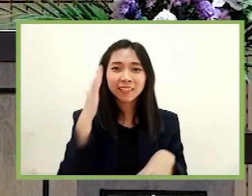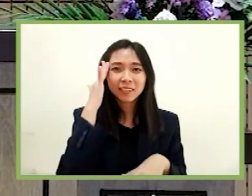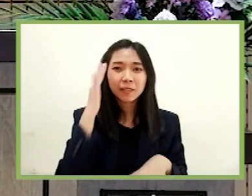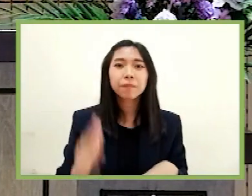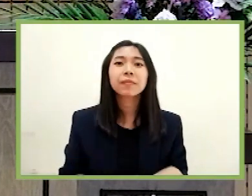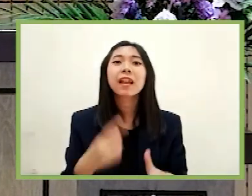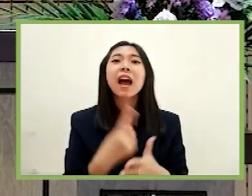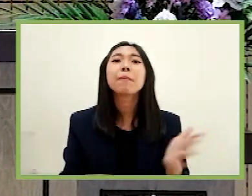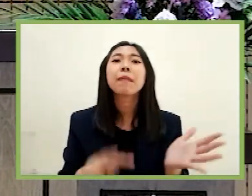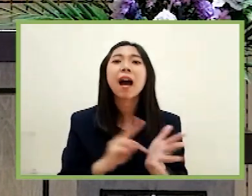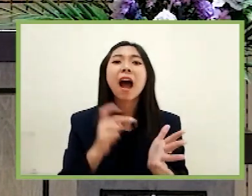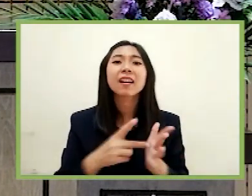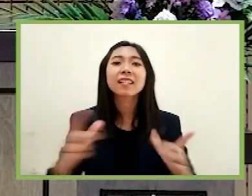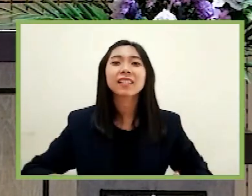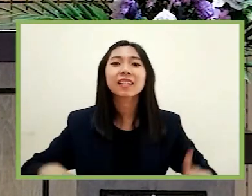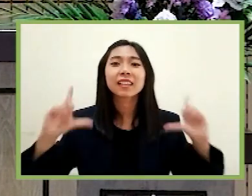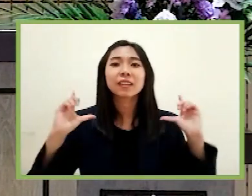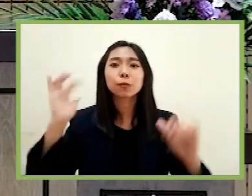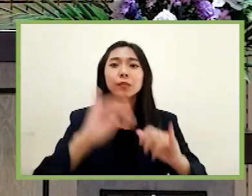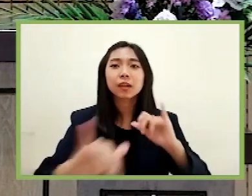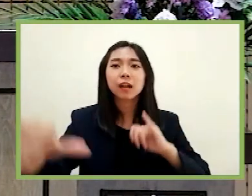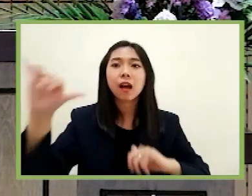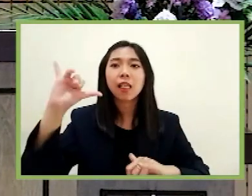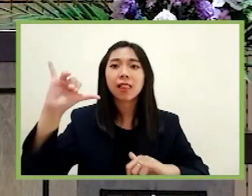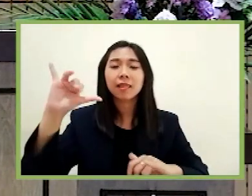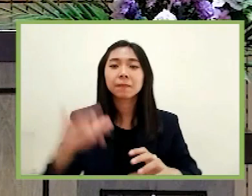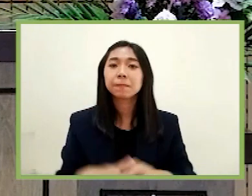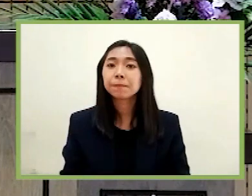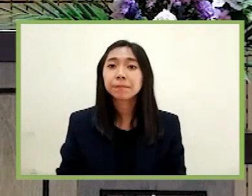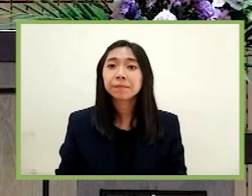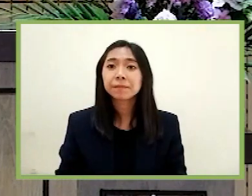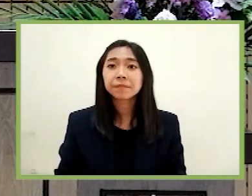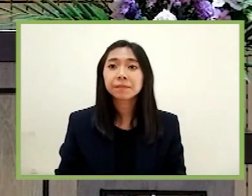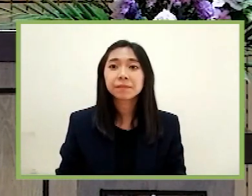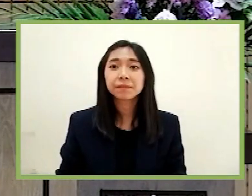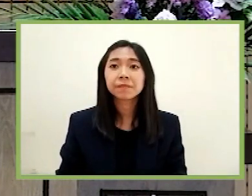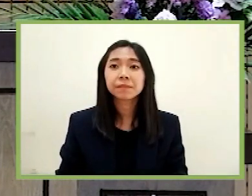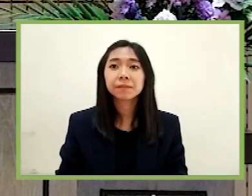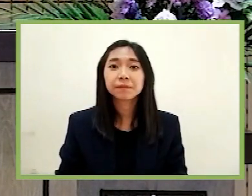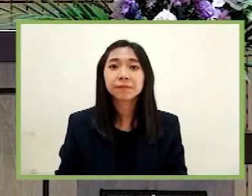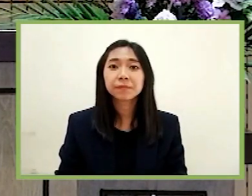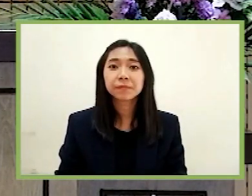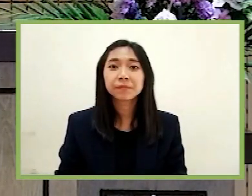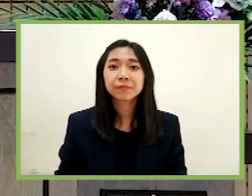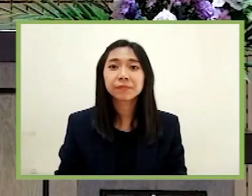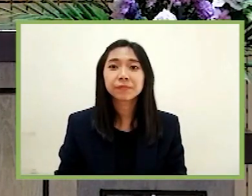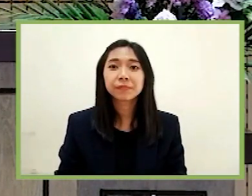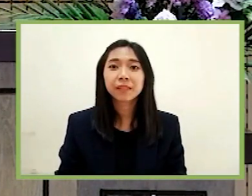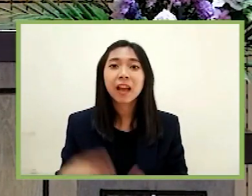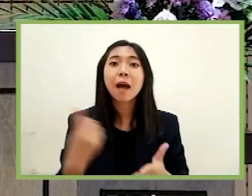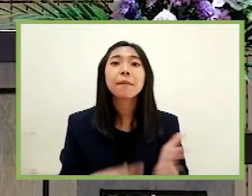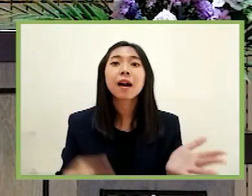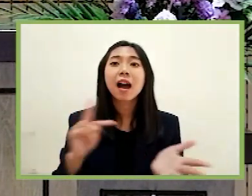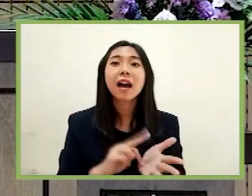definisi hidup bakal Apa definisi hidup abadi kalau kita mau Terjemahkan sesuai dengan bahasa